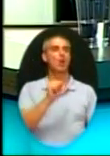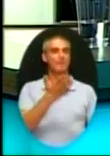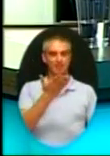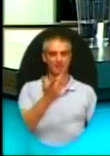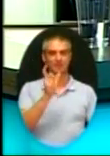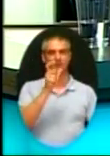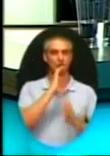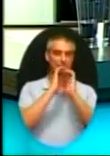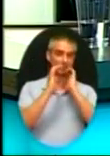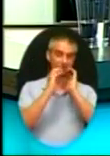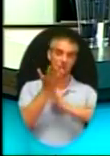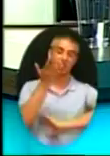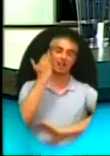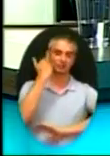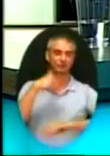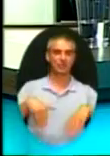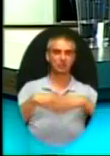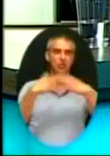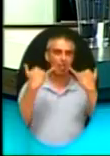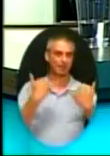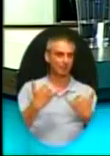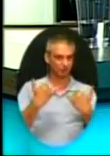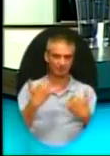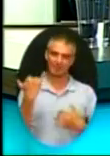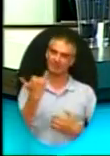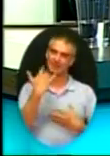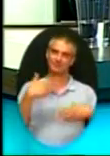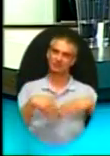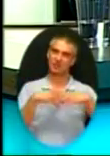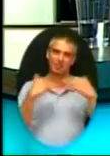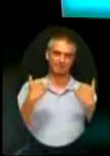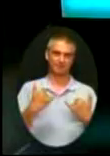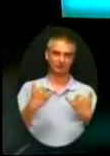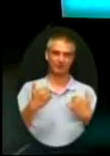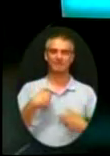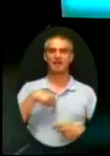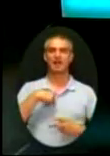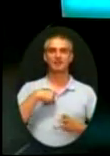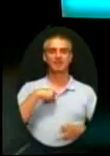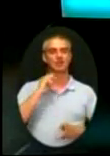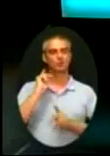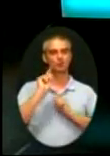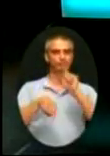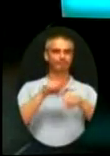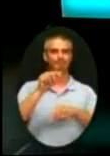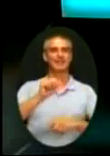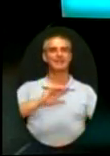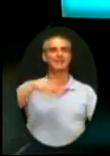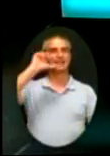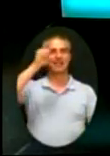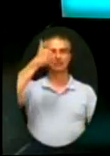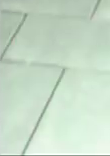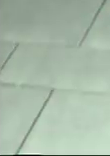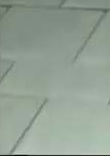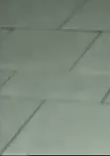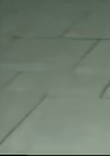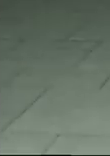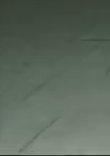אופנהיימר, איש תקשורת לשעבר, שלום עכשיו, שלום. תמיד שלום עכשיו. אנחנו רצים לקריאה הראשונה.